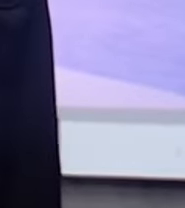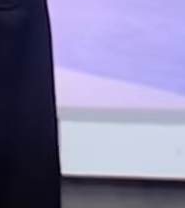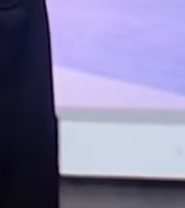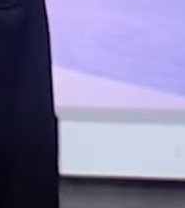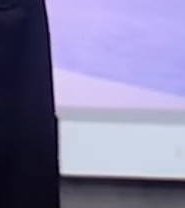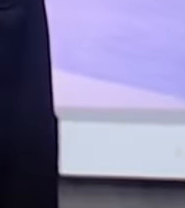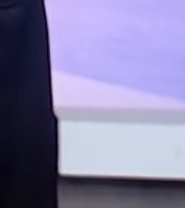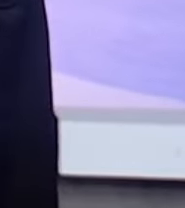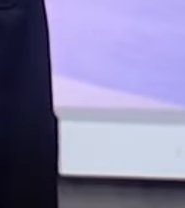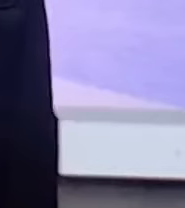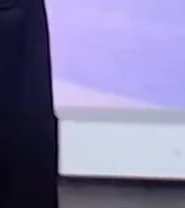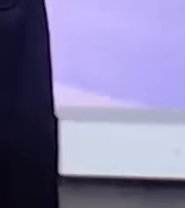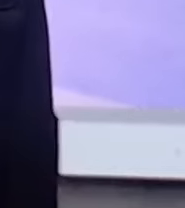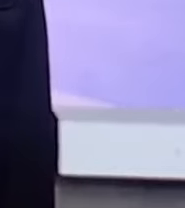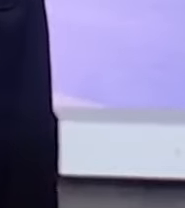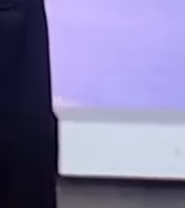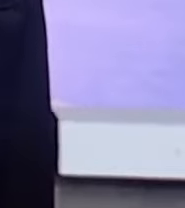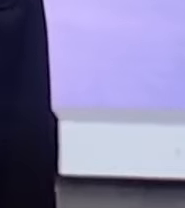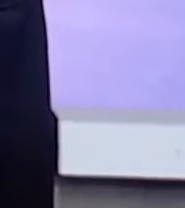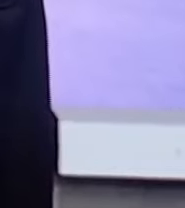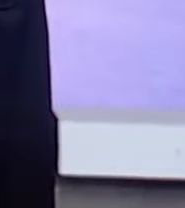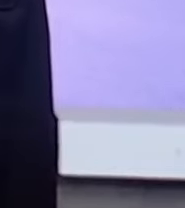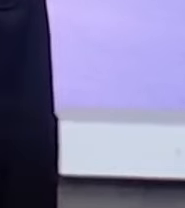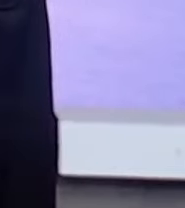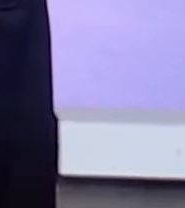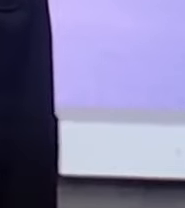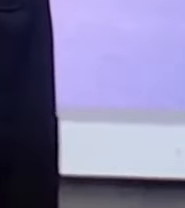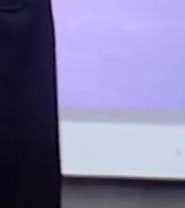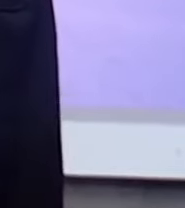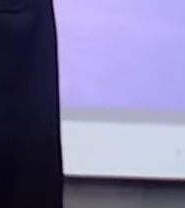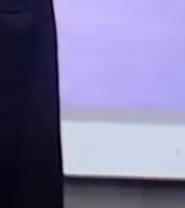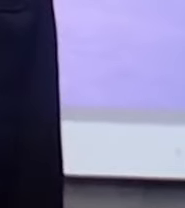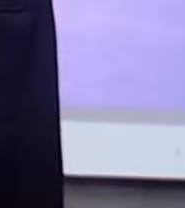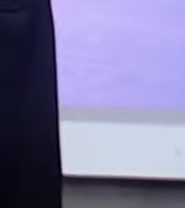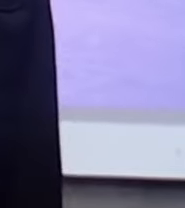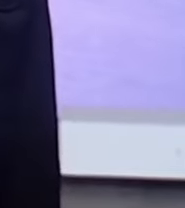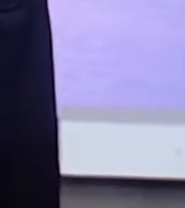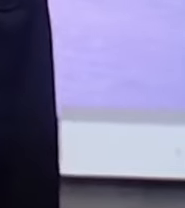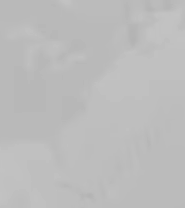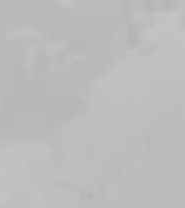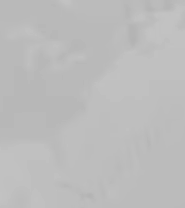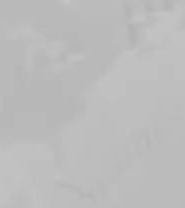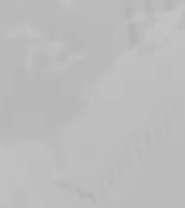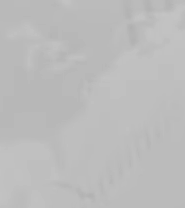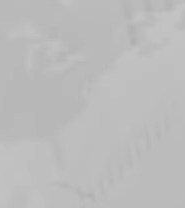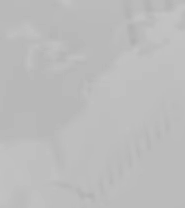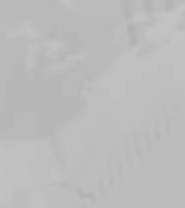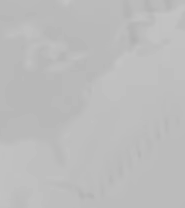samahan niyo kami sa GMA Pinoy TV at sa www.gmanews.tv.